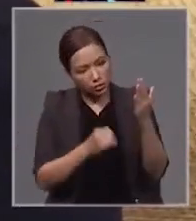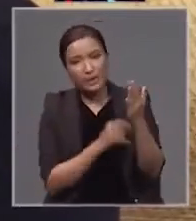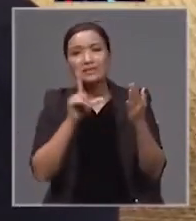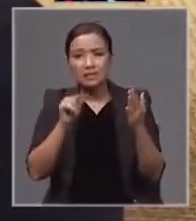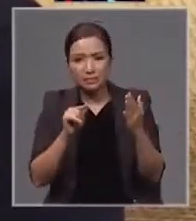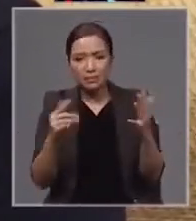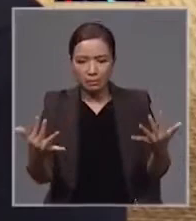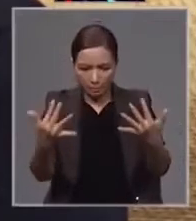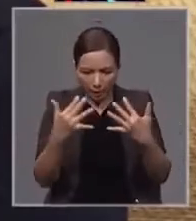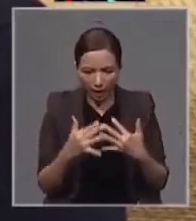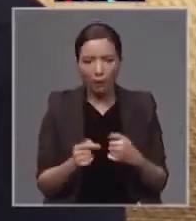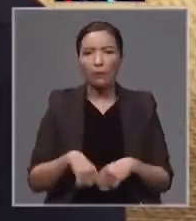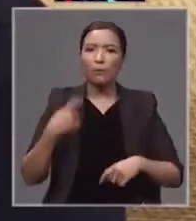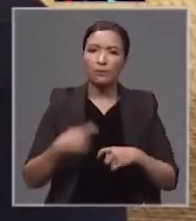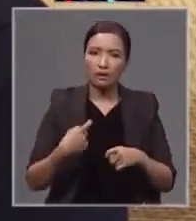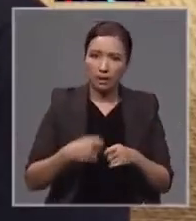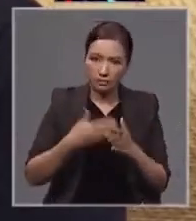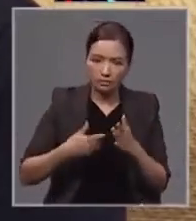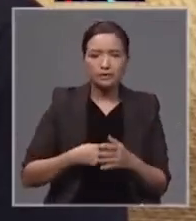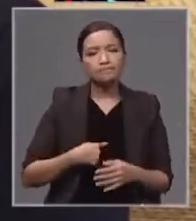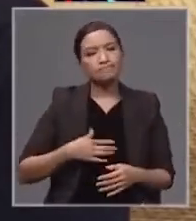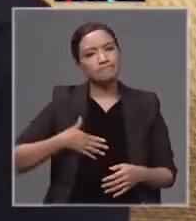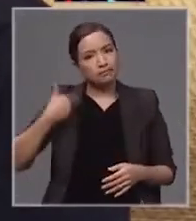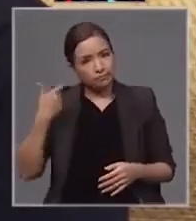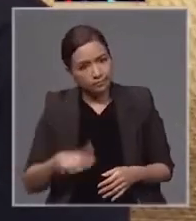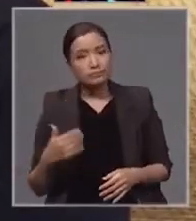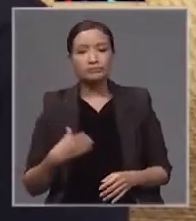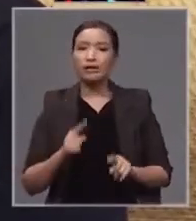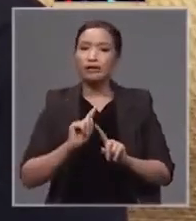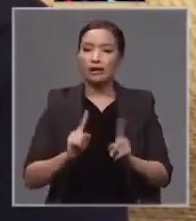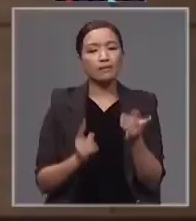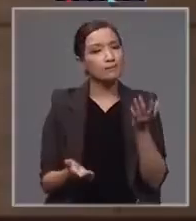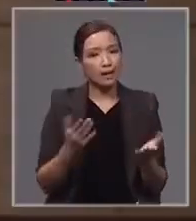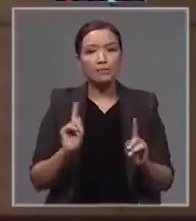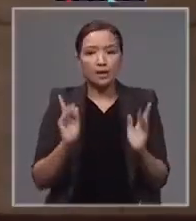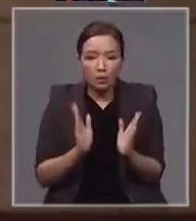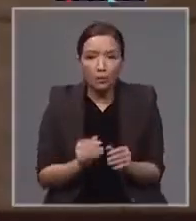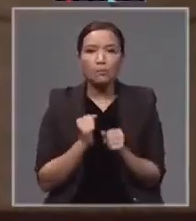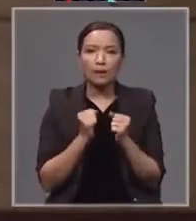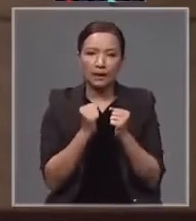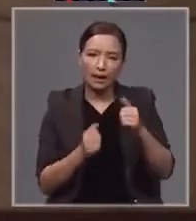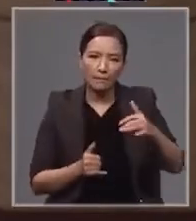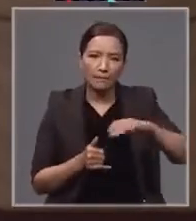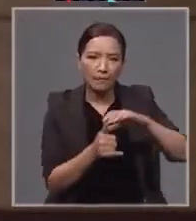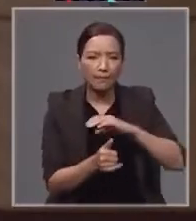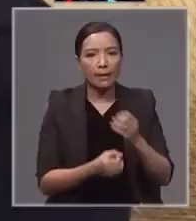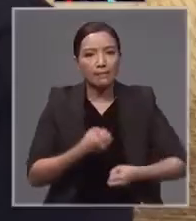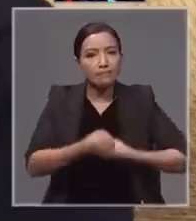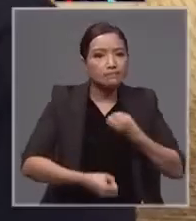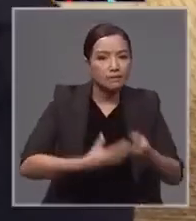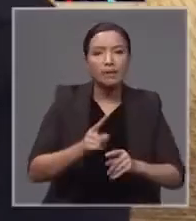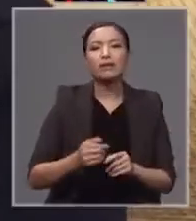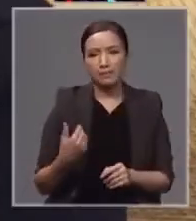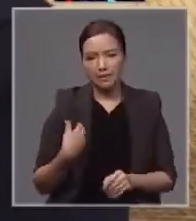ก็ลำบากอันนี้คือสิ่งที่ประชาชนหนักใจนะคะแต่อย่างไรก็ตามก็คงจะมีคนพยายามที่จะไปให้ความเห็นแล้วก็แต่ว่